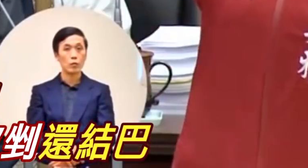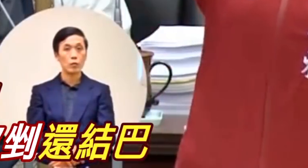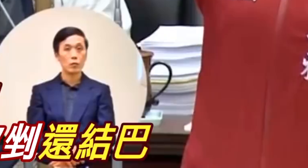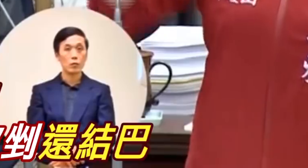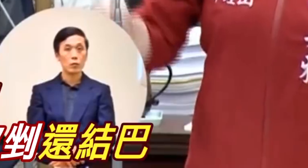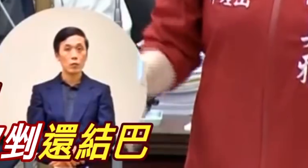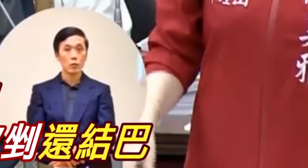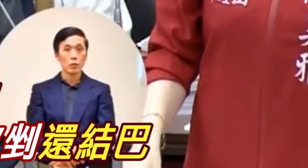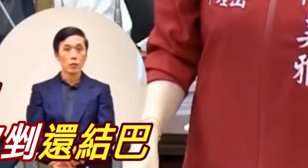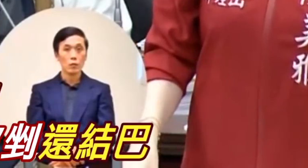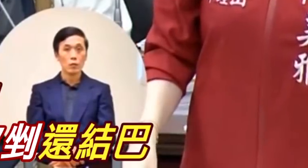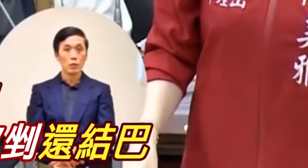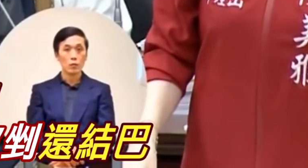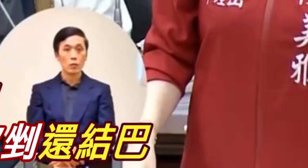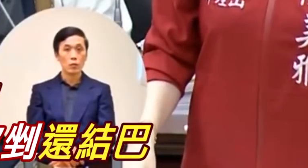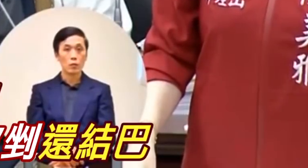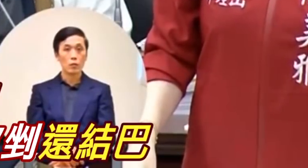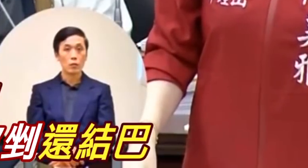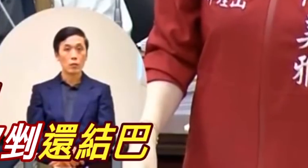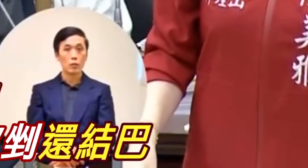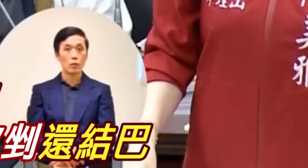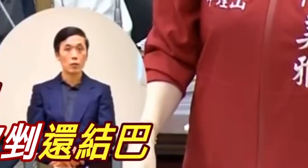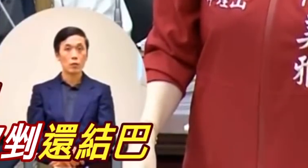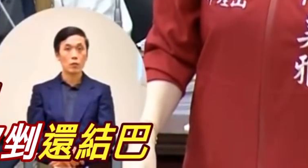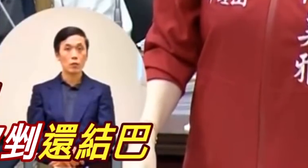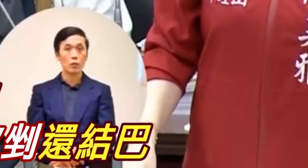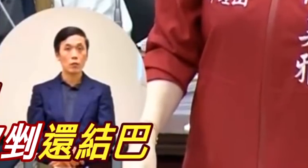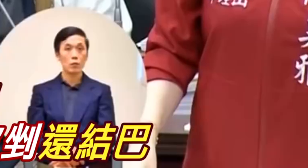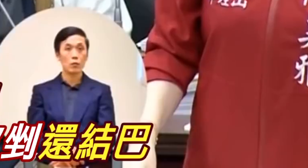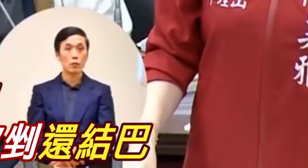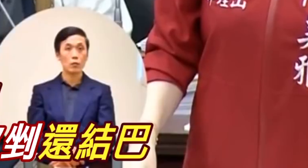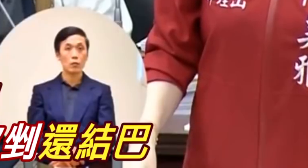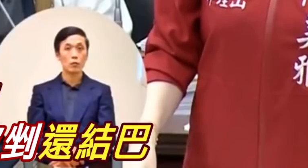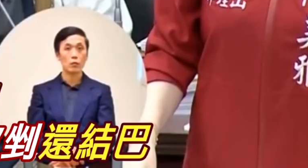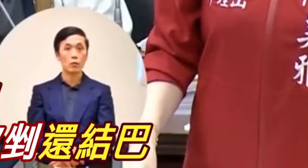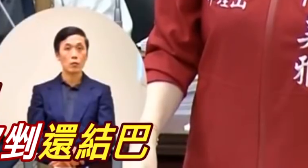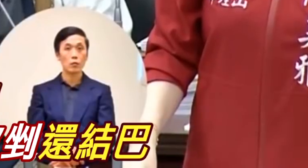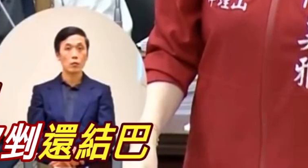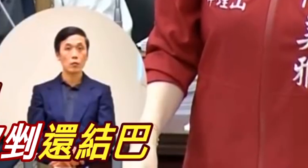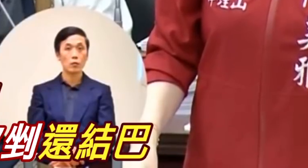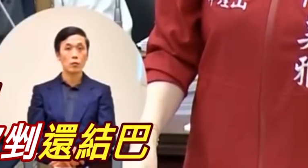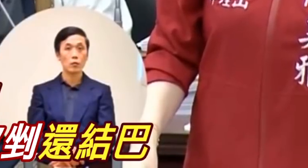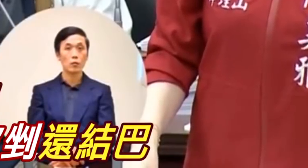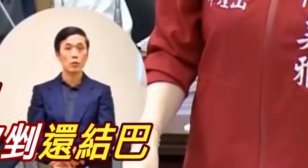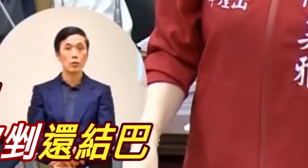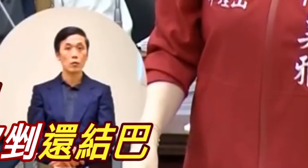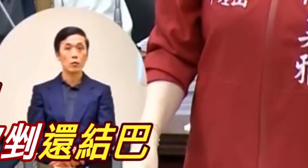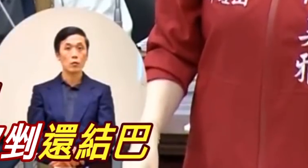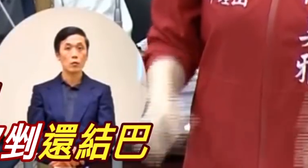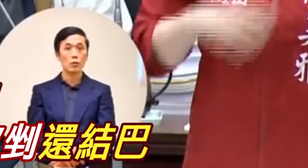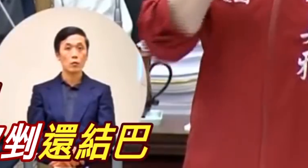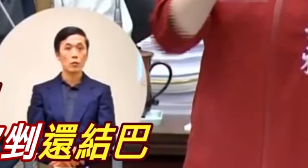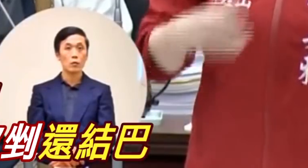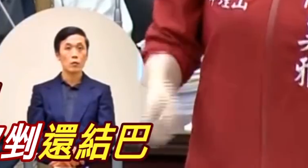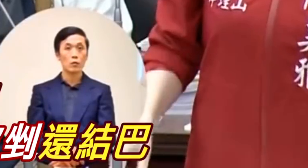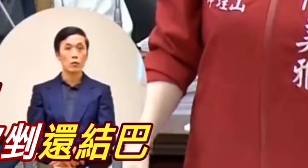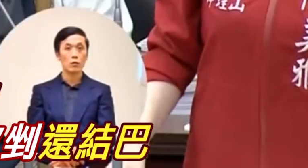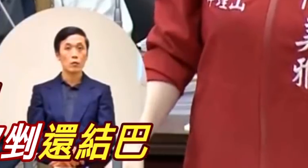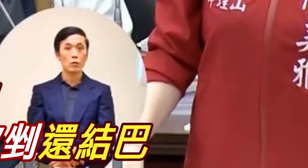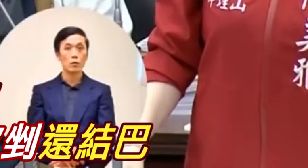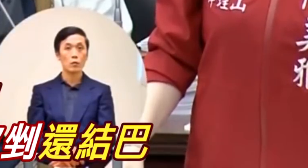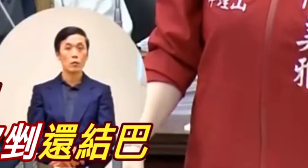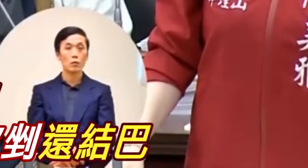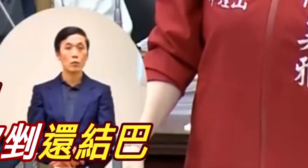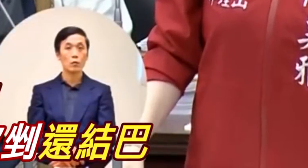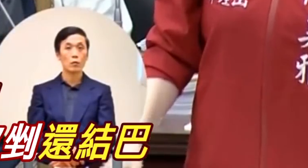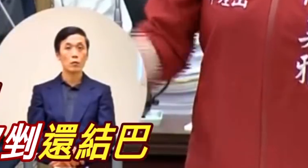我们在争取旧中山国小让它活化区域，变成一个运动中心的